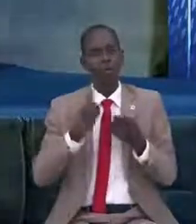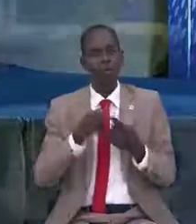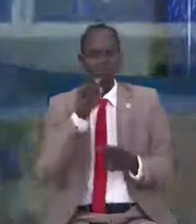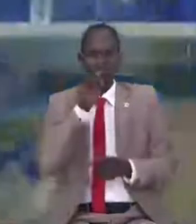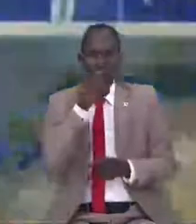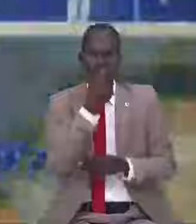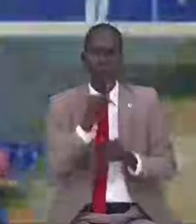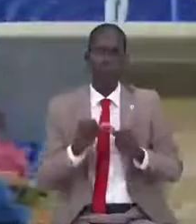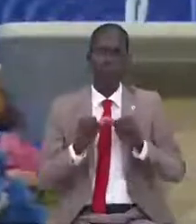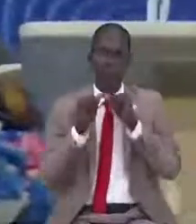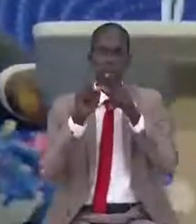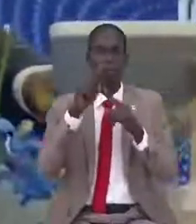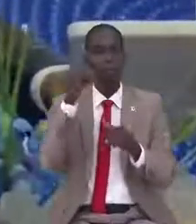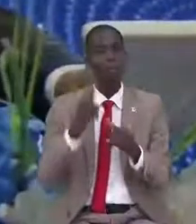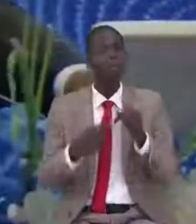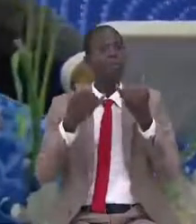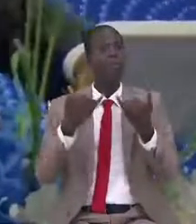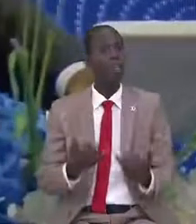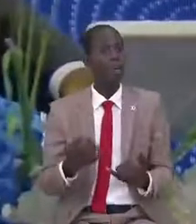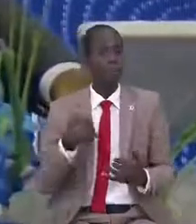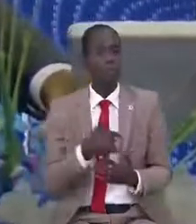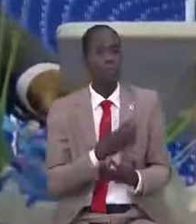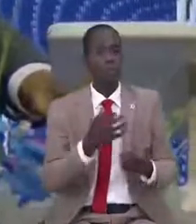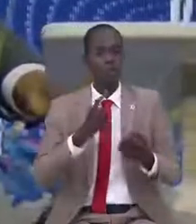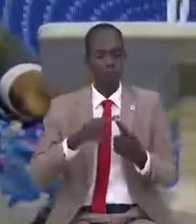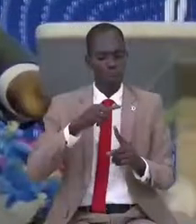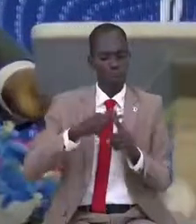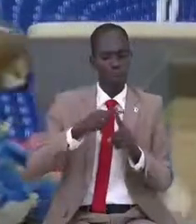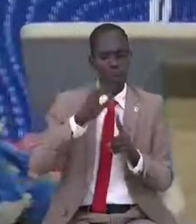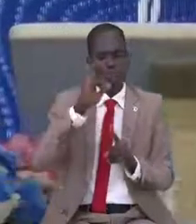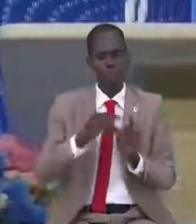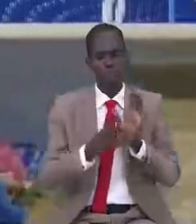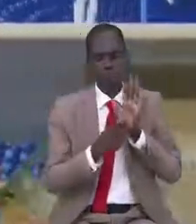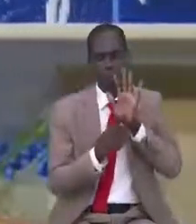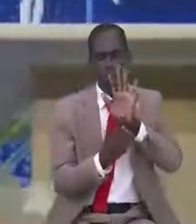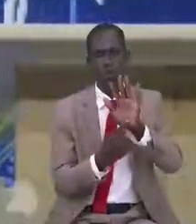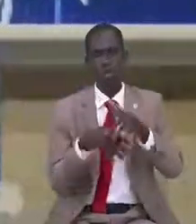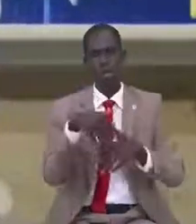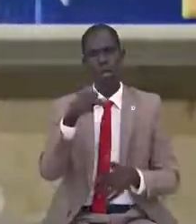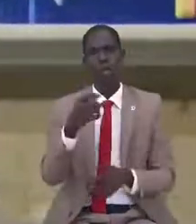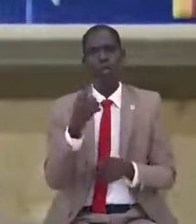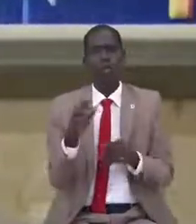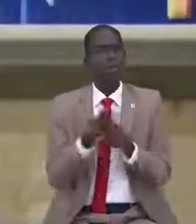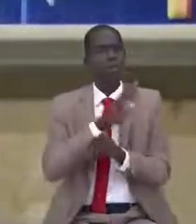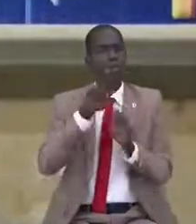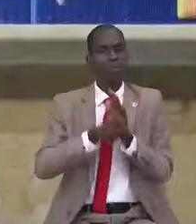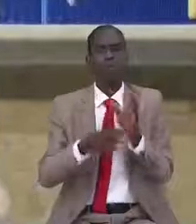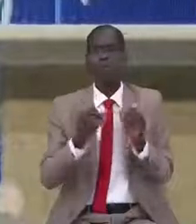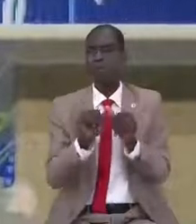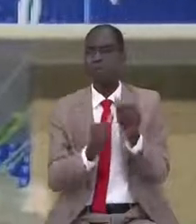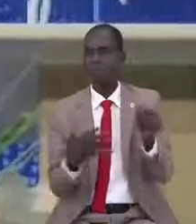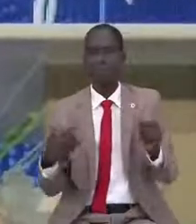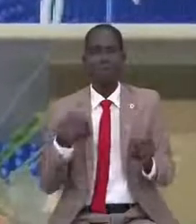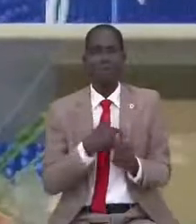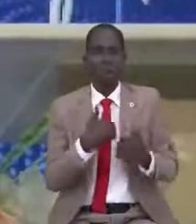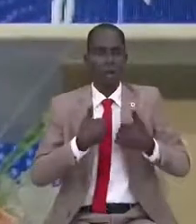fin. Maintenant, nous voulons positivement refléter la plénitude de tout ce que nous avons